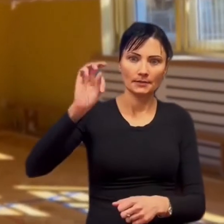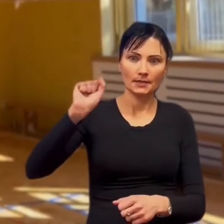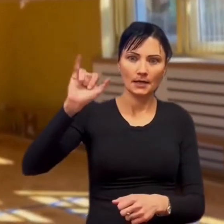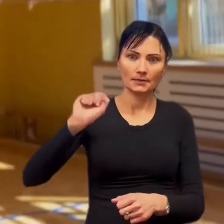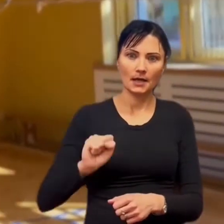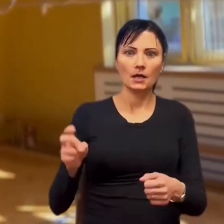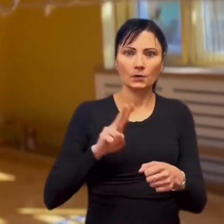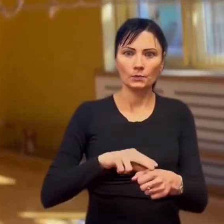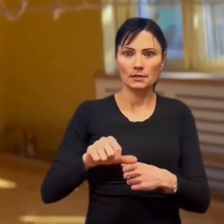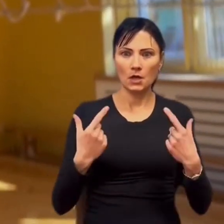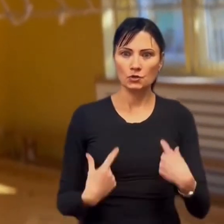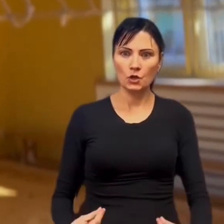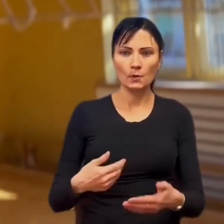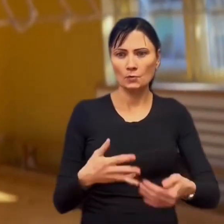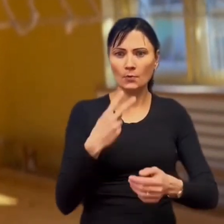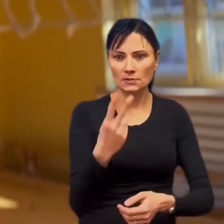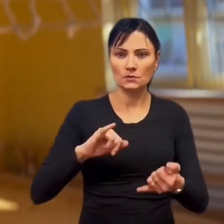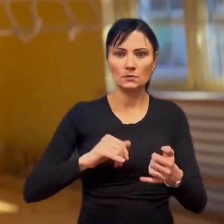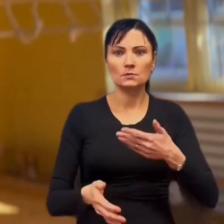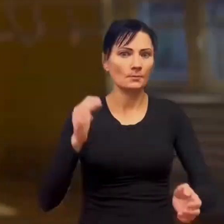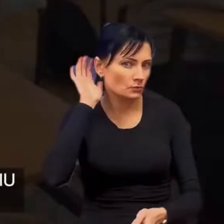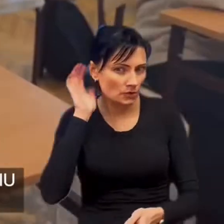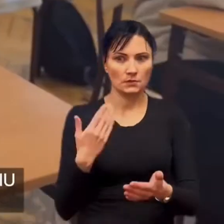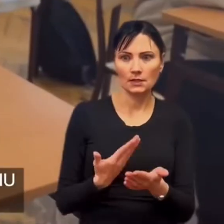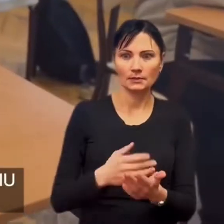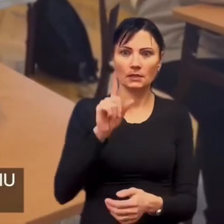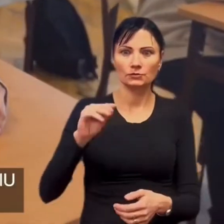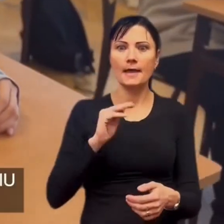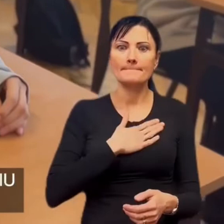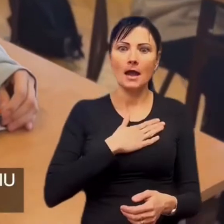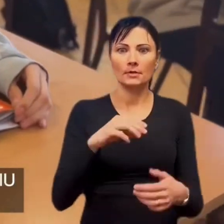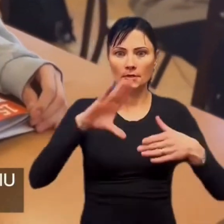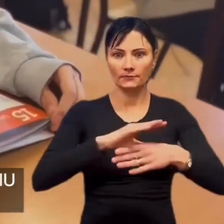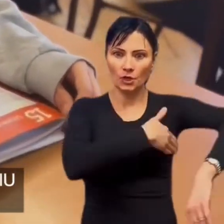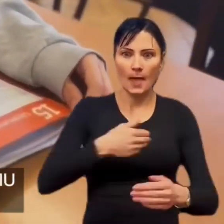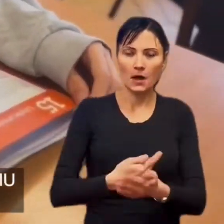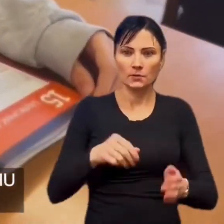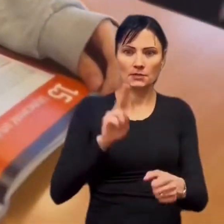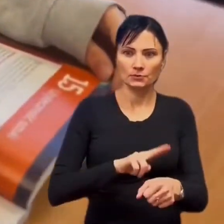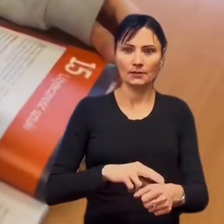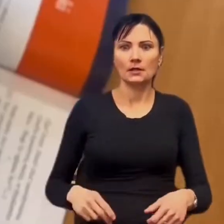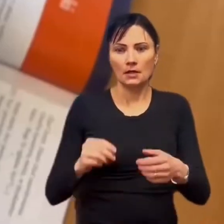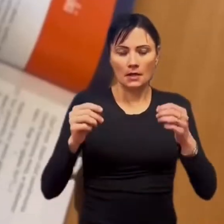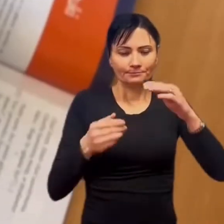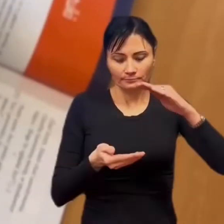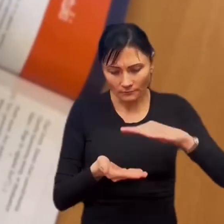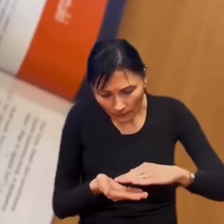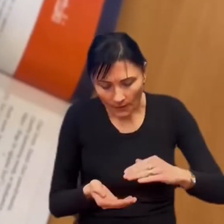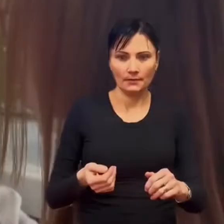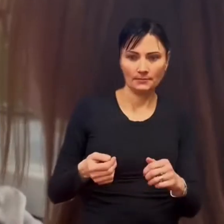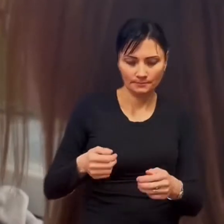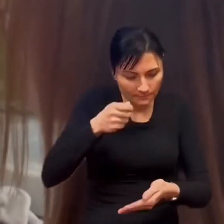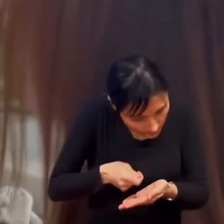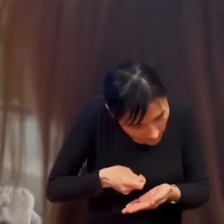Natalia, która jest osobą słabowidzącą i słabosłyszącą. Dzięki nowoczesnemu wyposażeniu naszej szkoły, m.in.